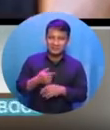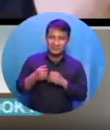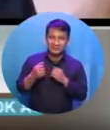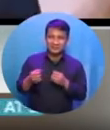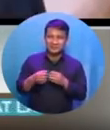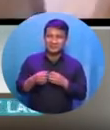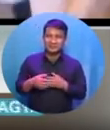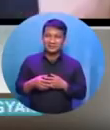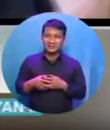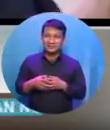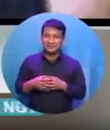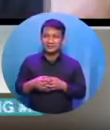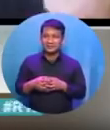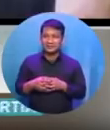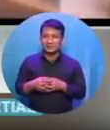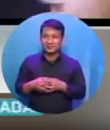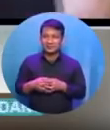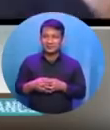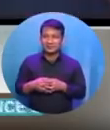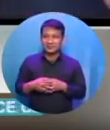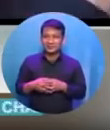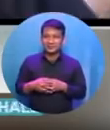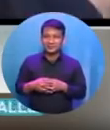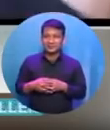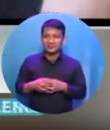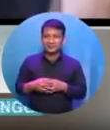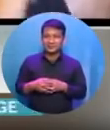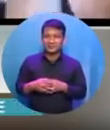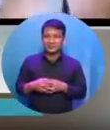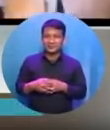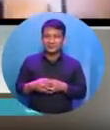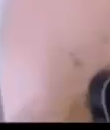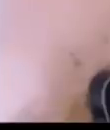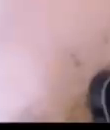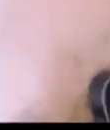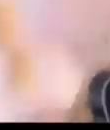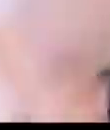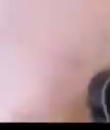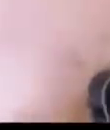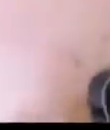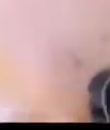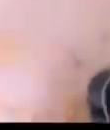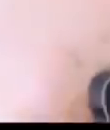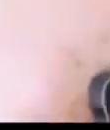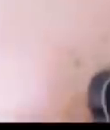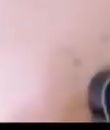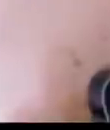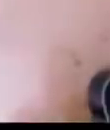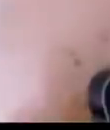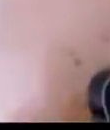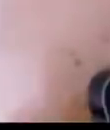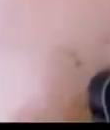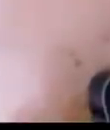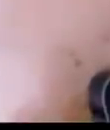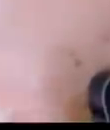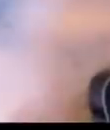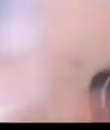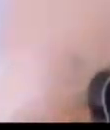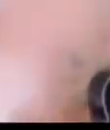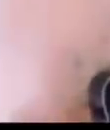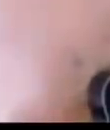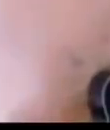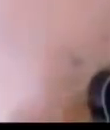tayong babangon. Sama-sama nating harapin, anumang dumating na hamon. Patas na pamamahayag, yan ay aming